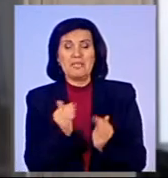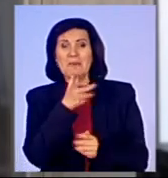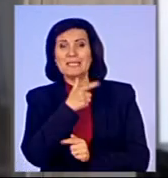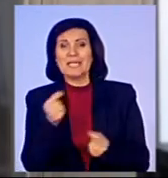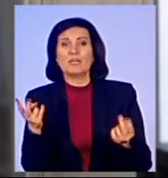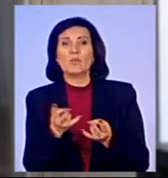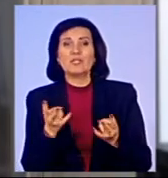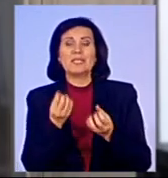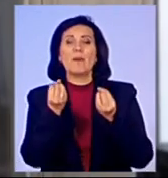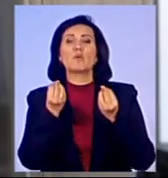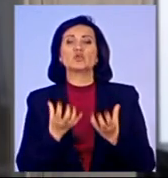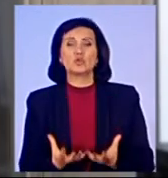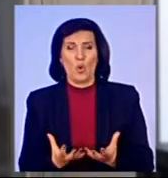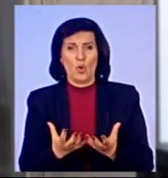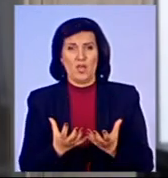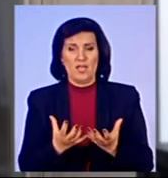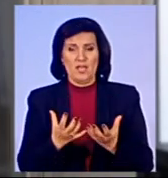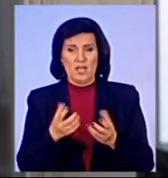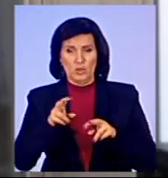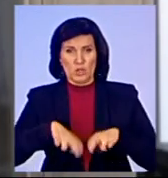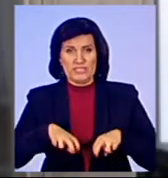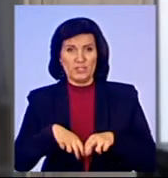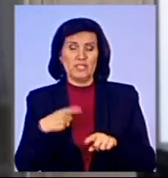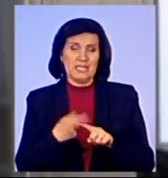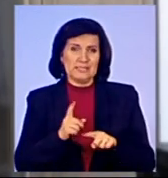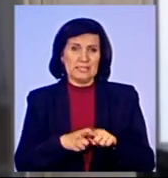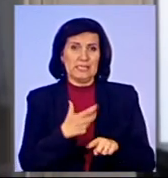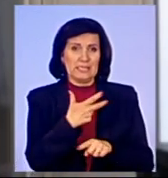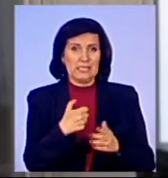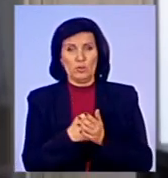для самого простого бактеріологічного дослідження, це від 3 до 5 суток.